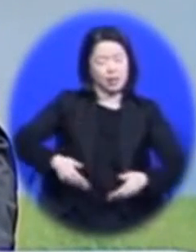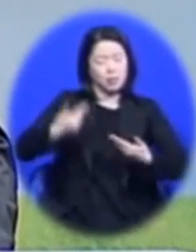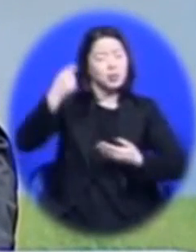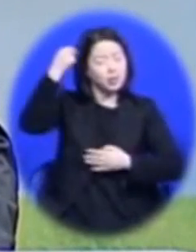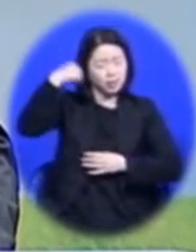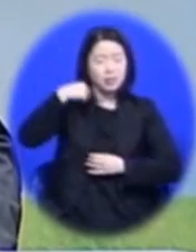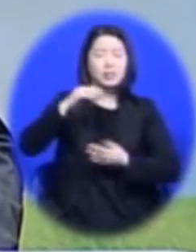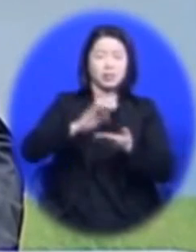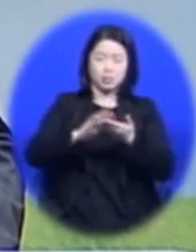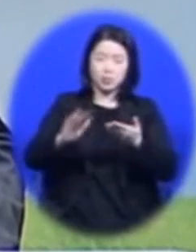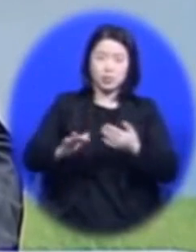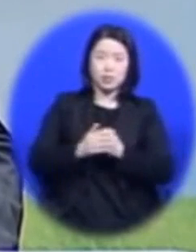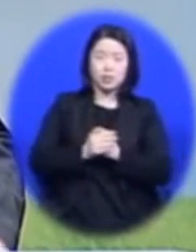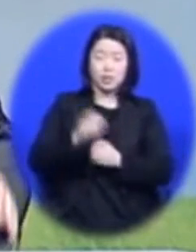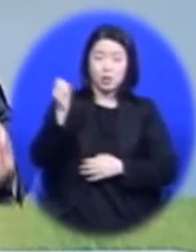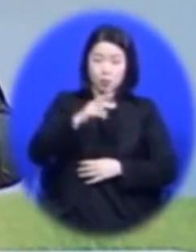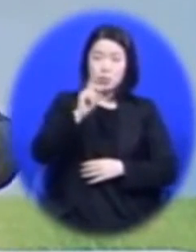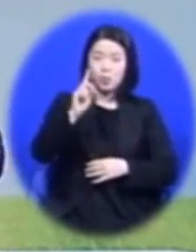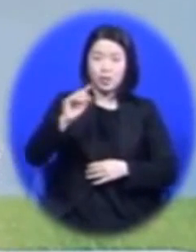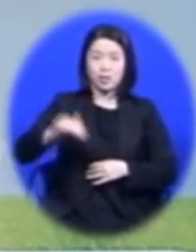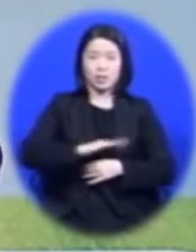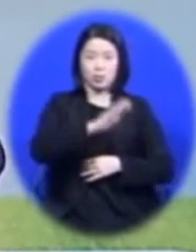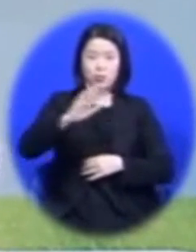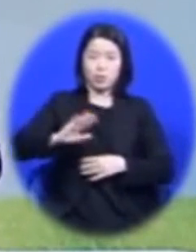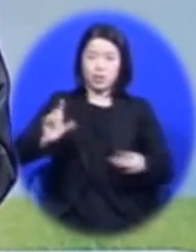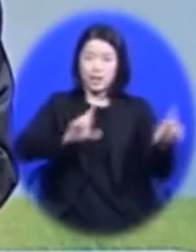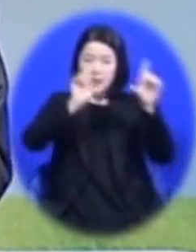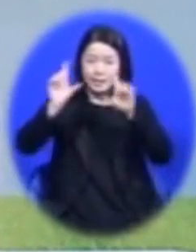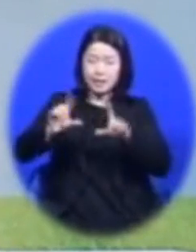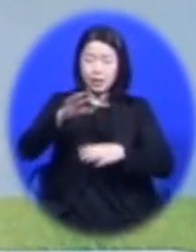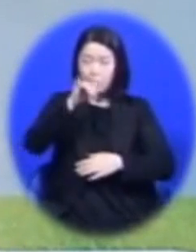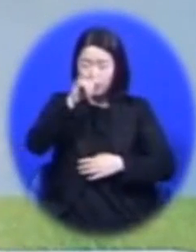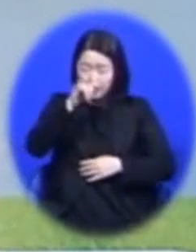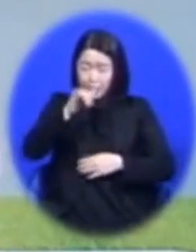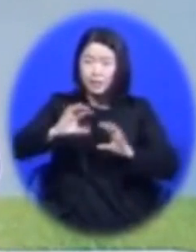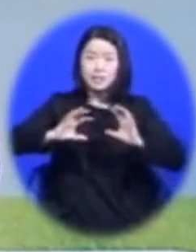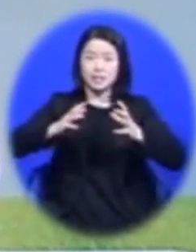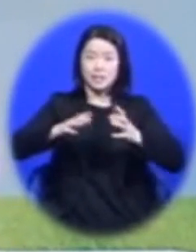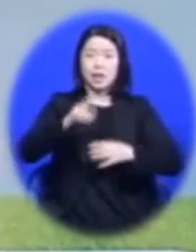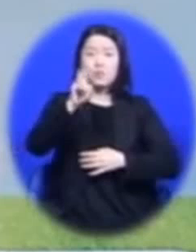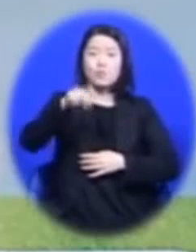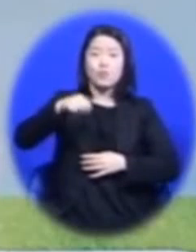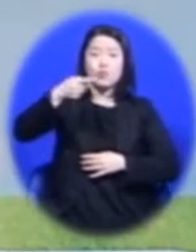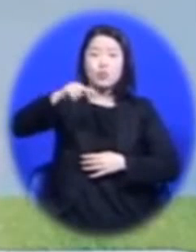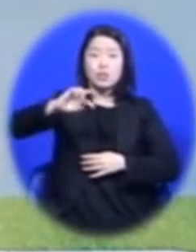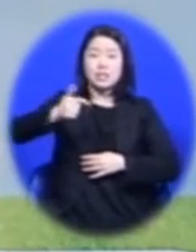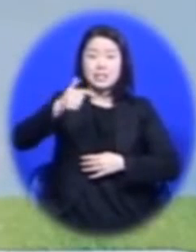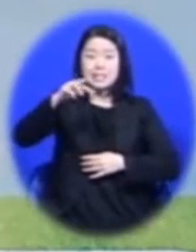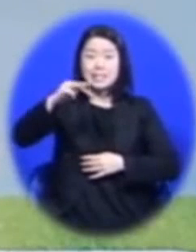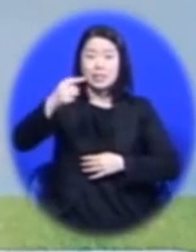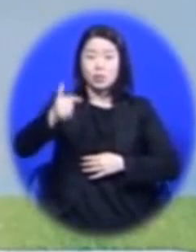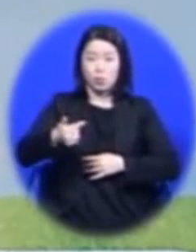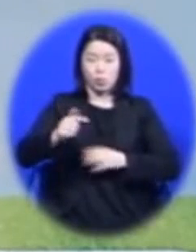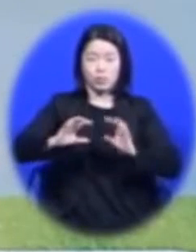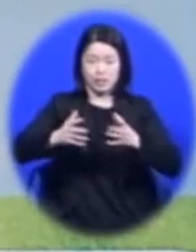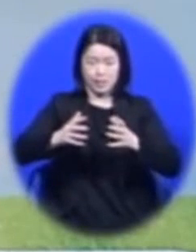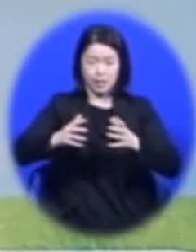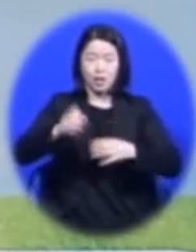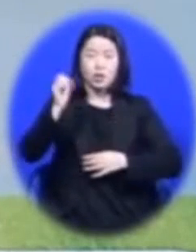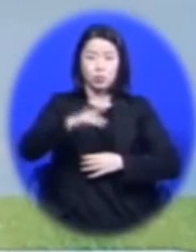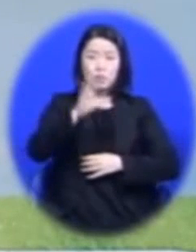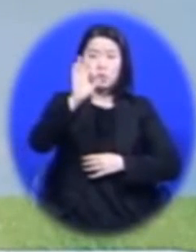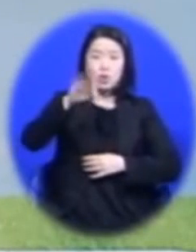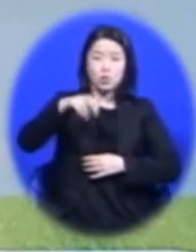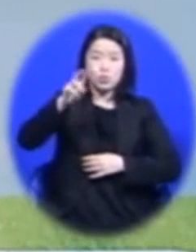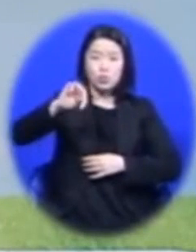들었습니다. 그리고 또 하나, 우리가 살고 있는 세상이 무신론 세상입니다. 유물론 세계관을 가지고